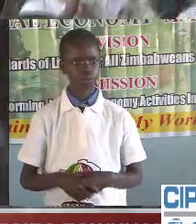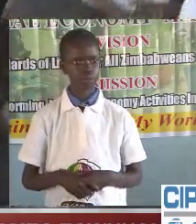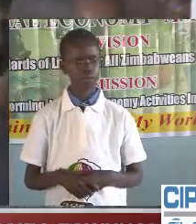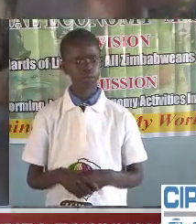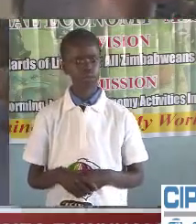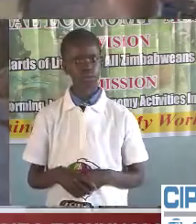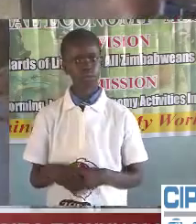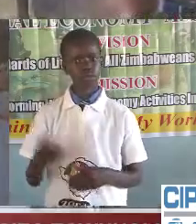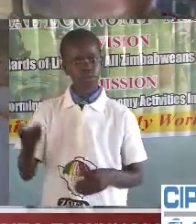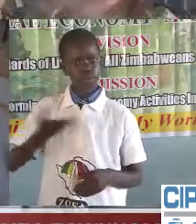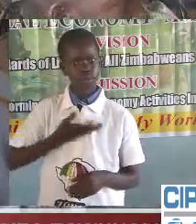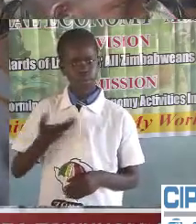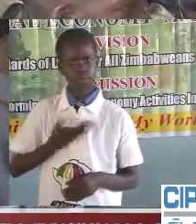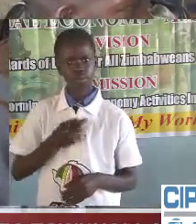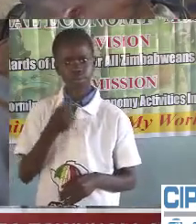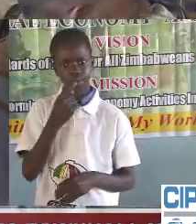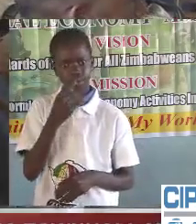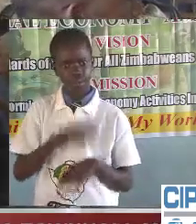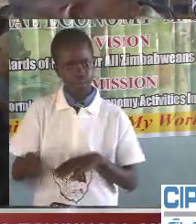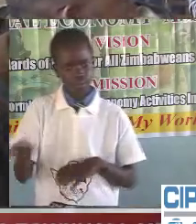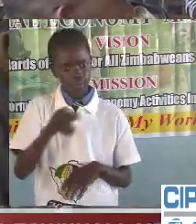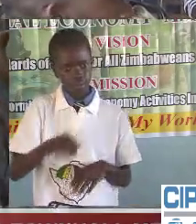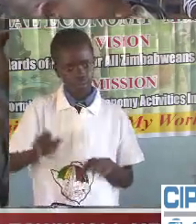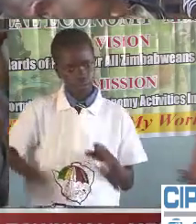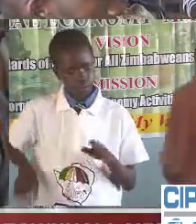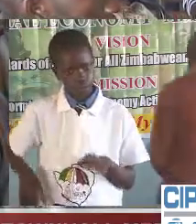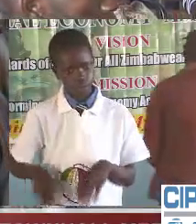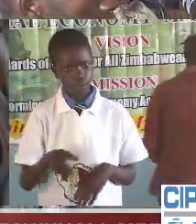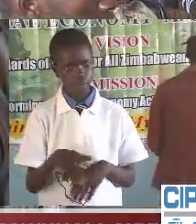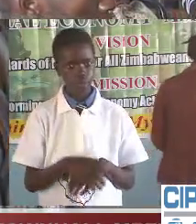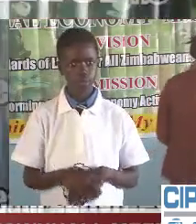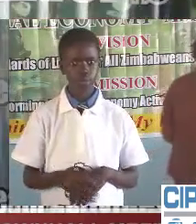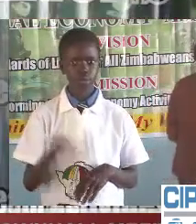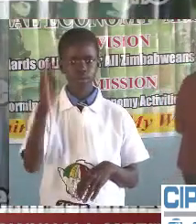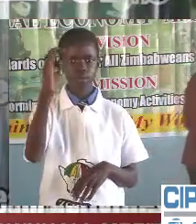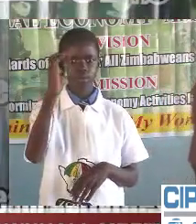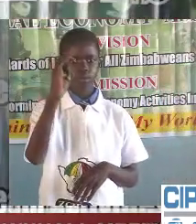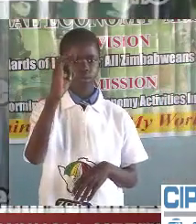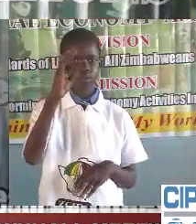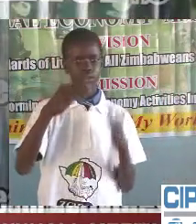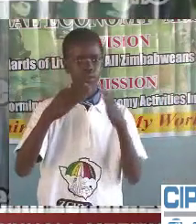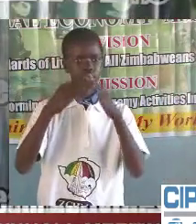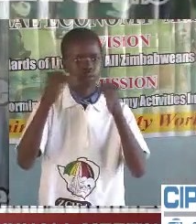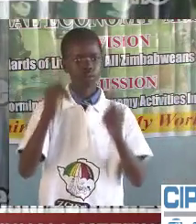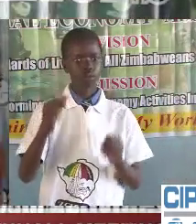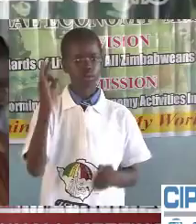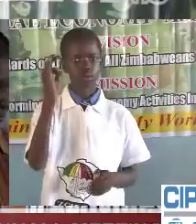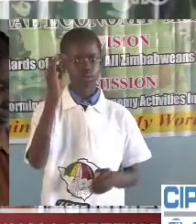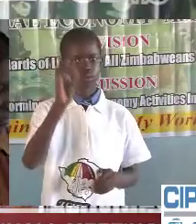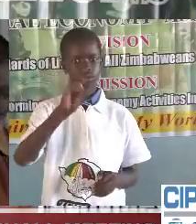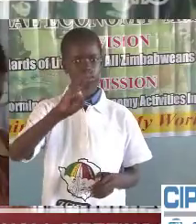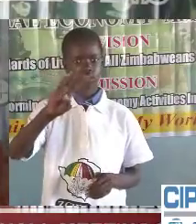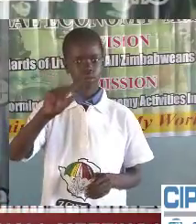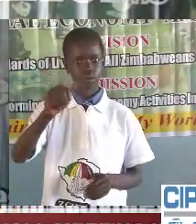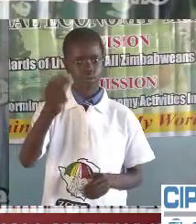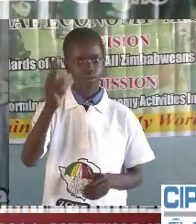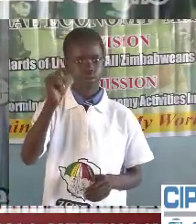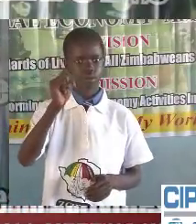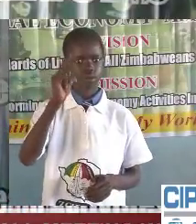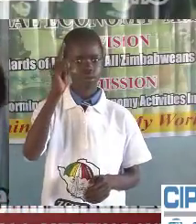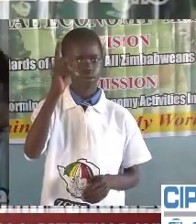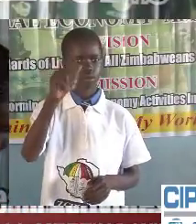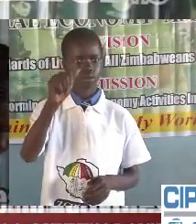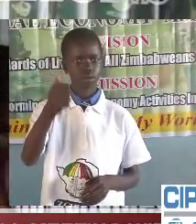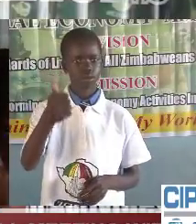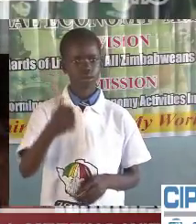Tina national president veZCIEA vanobva kuGwanda kekare vari international